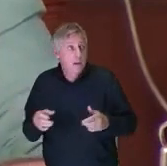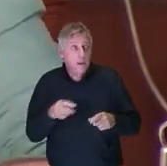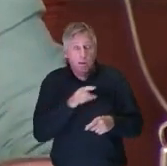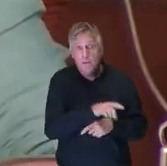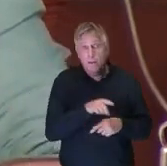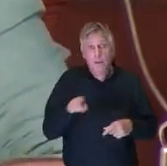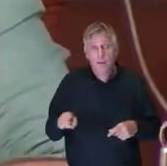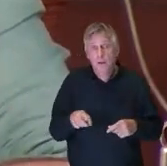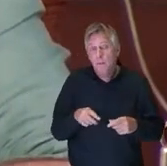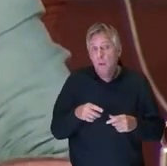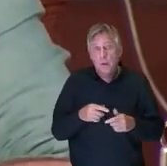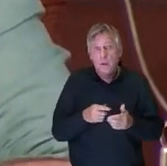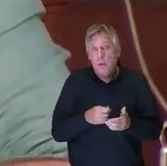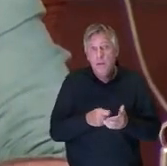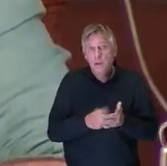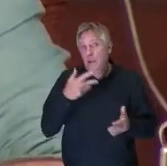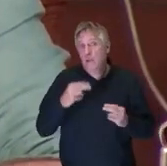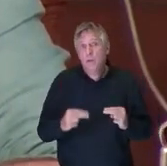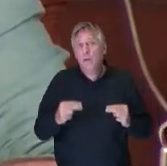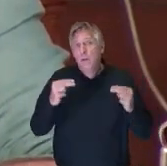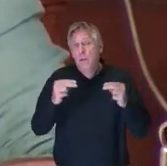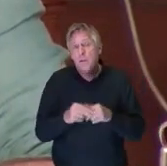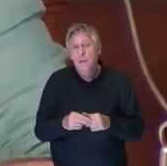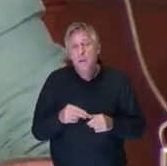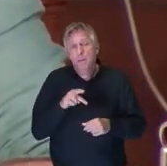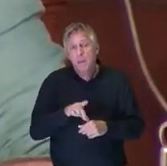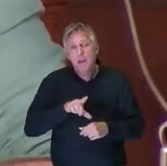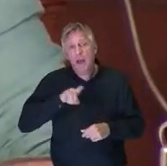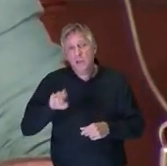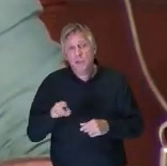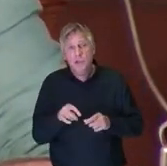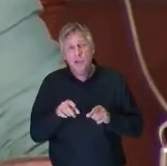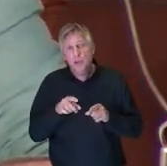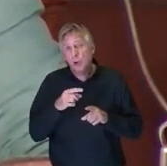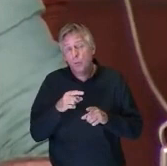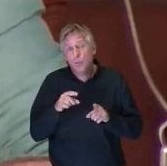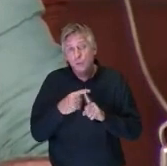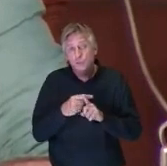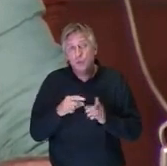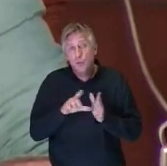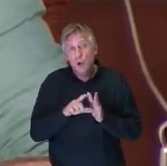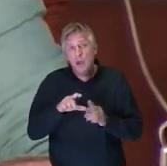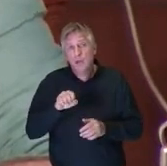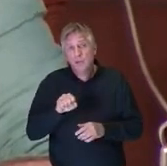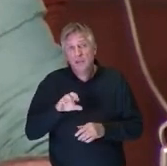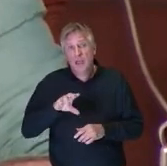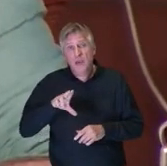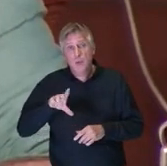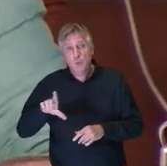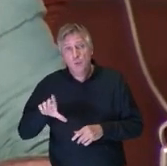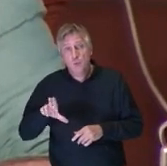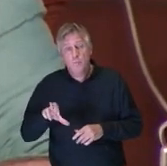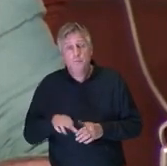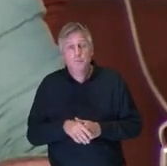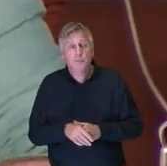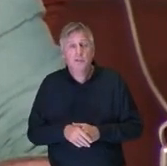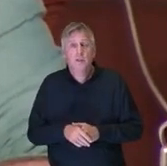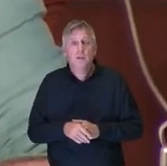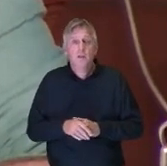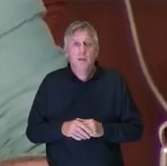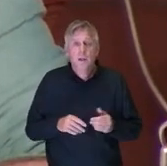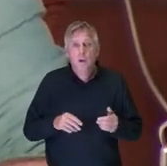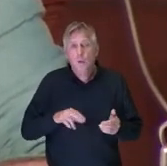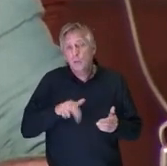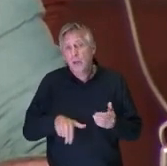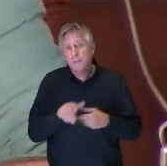le PLH et dans la loi SRU. Si on a la possibilité de signer ce contrat de mixité sociale aujourd'hui, c'est aussi